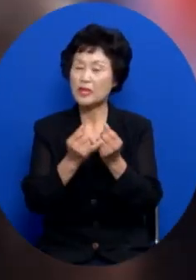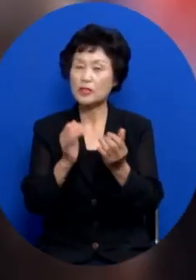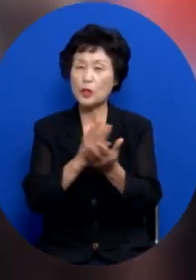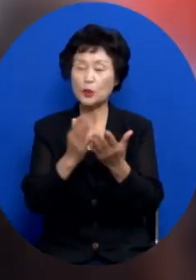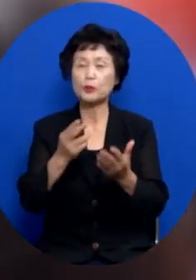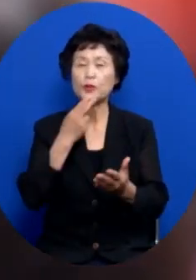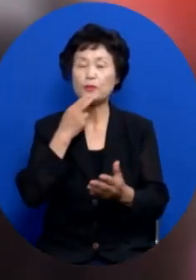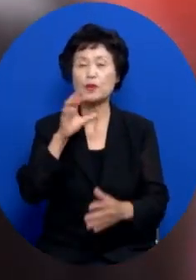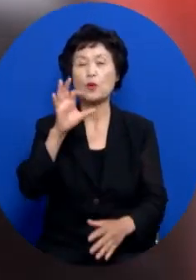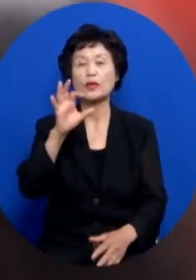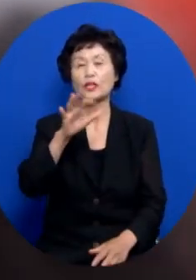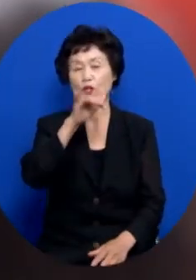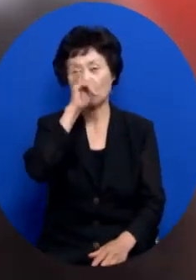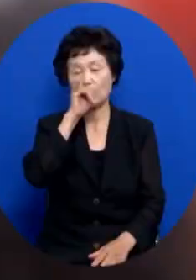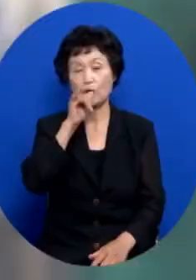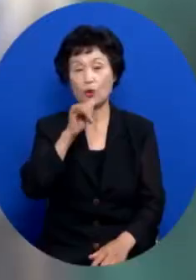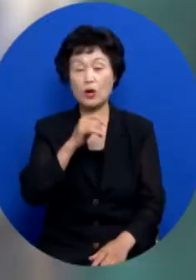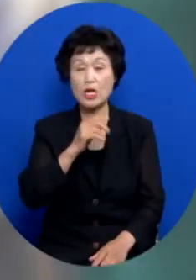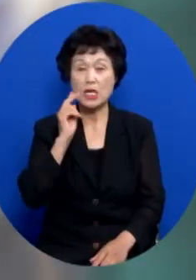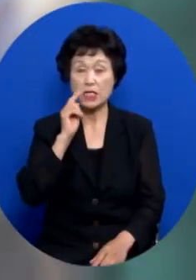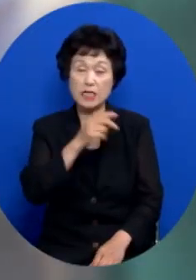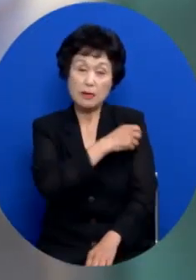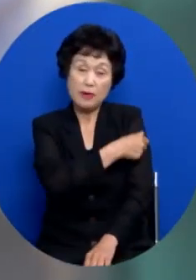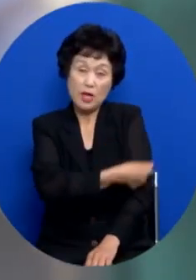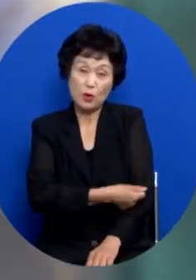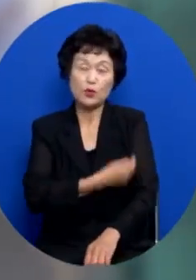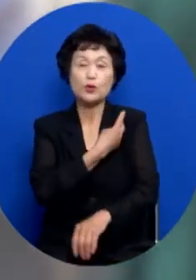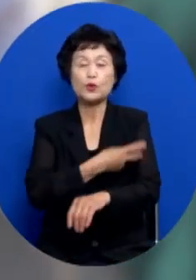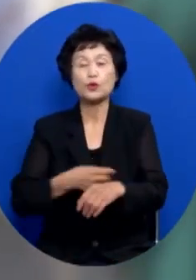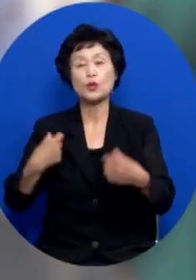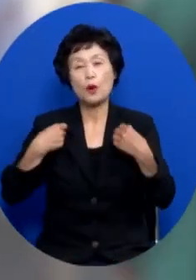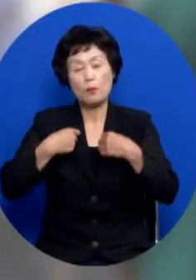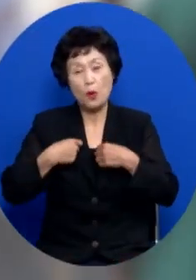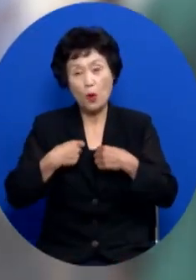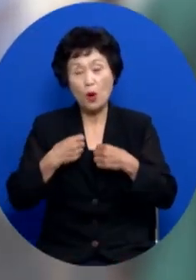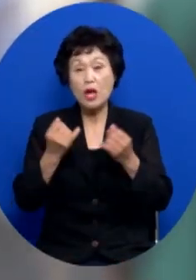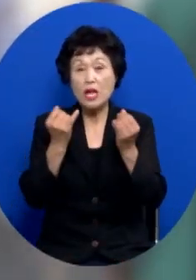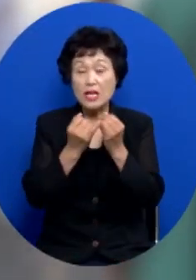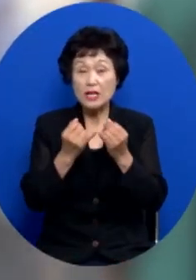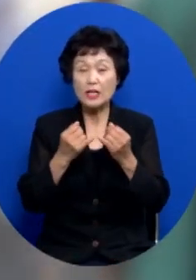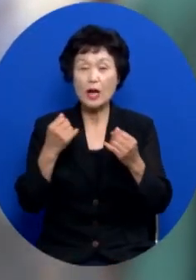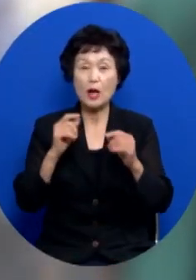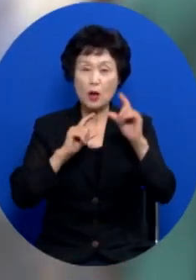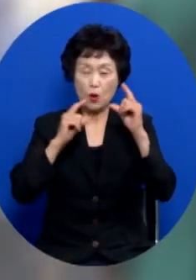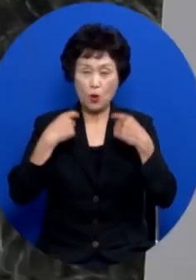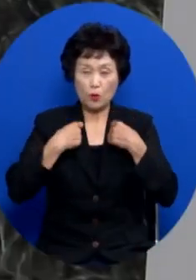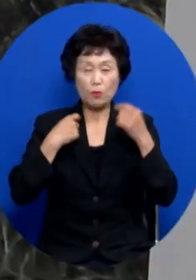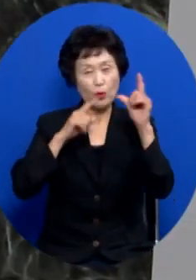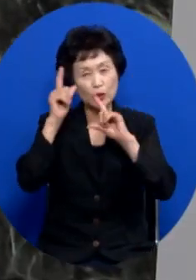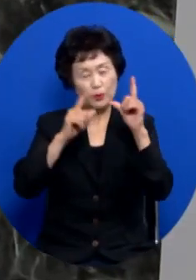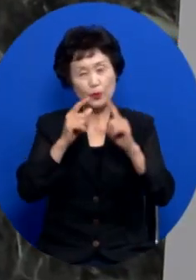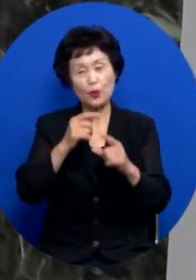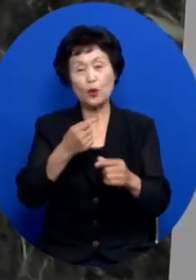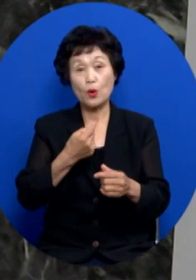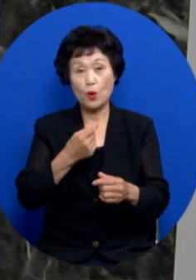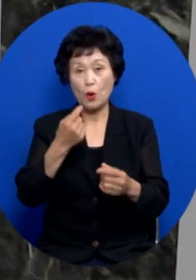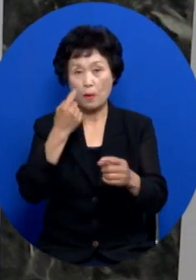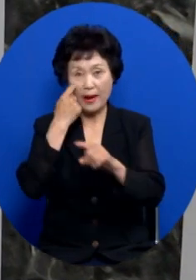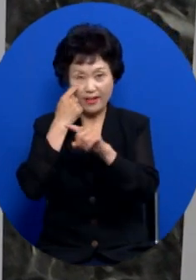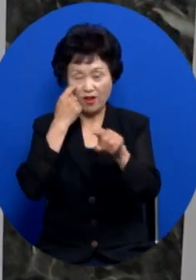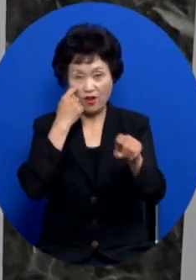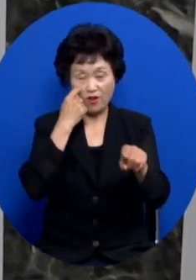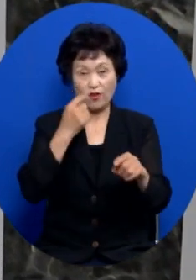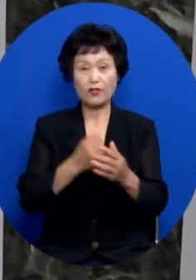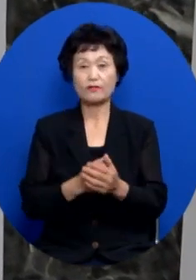상체 주요 부위만 가린 과도한 노출이나 수영복 차림, 여장 차림도 쉽게 볼 수 있었습니다. 여러 부스도 눈에